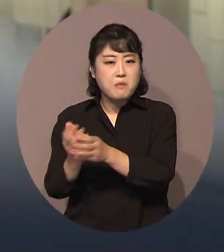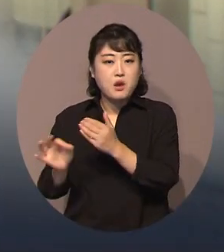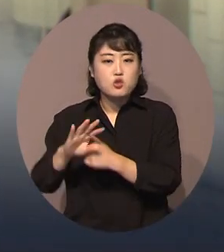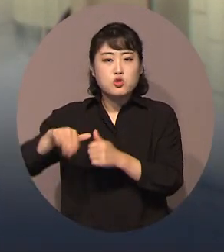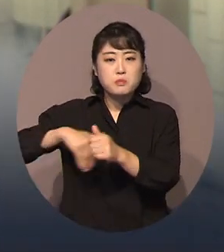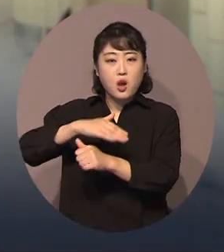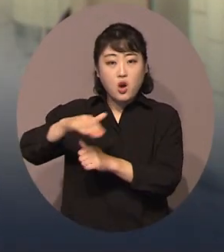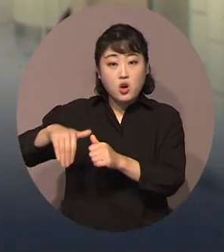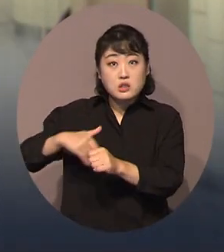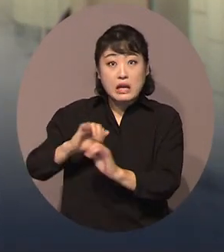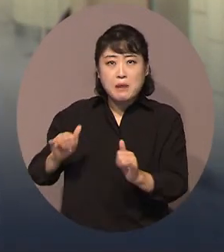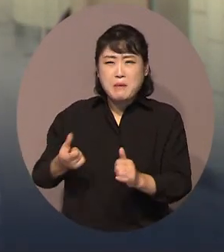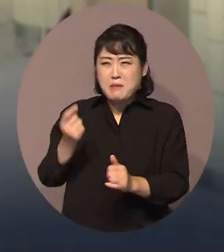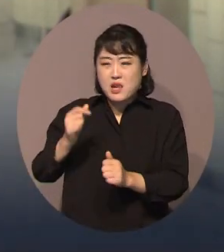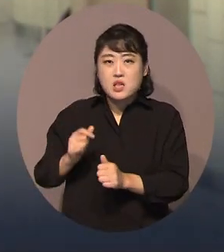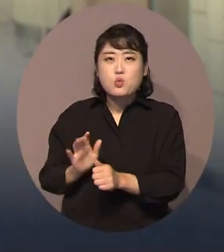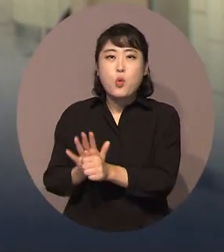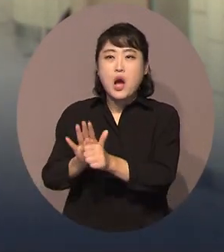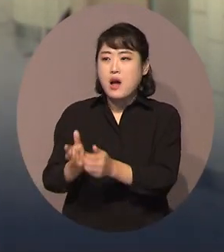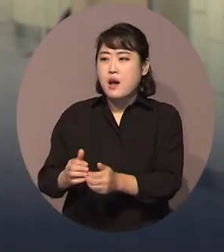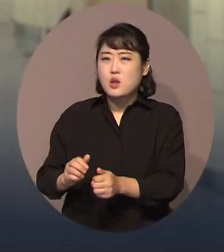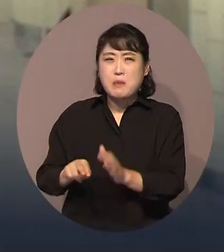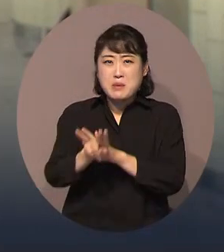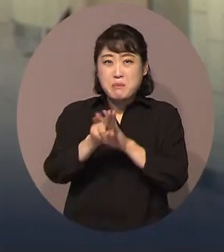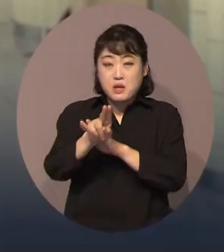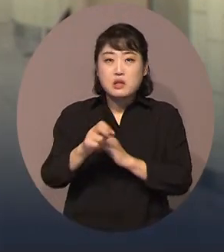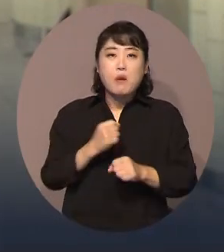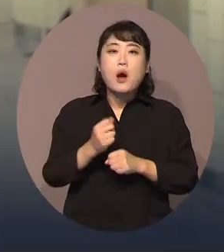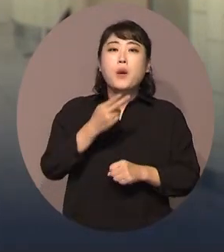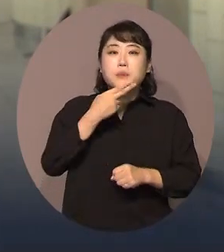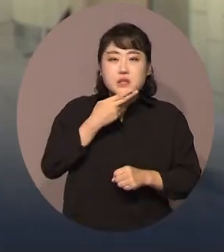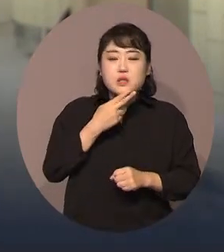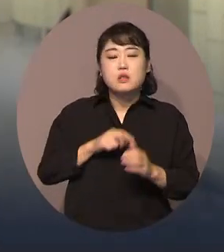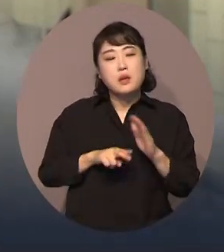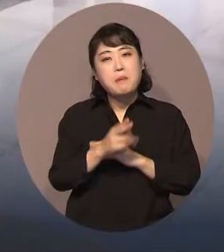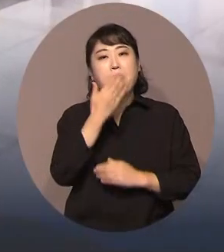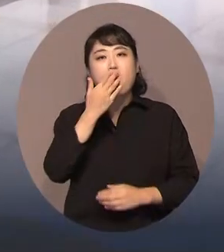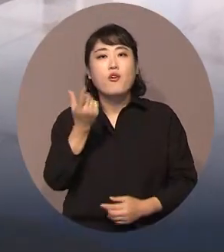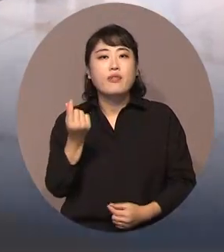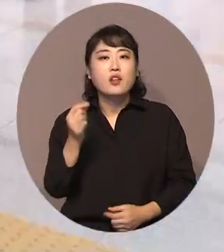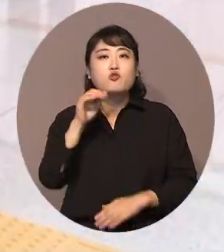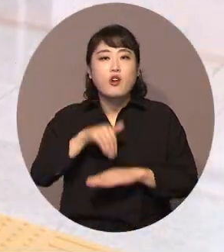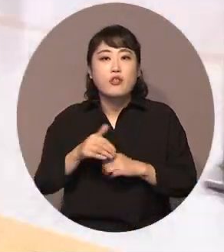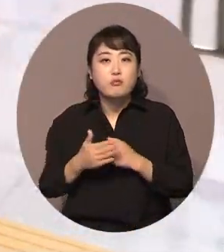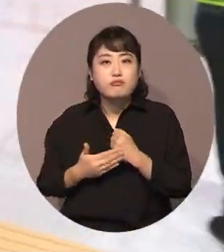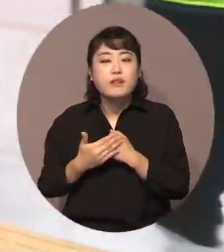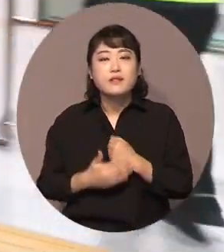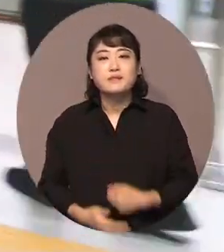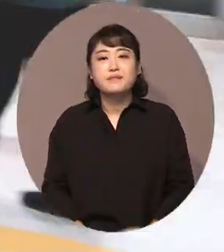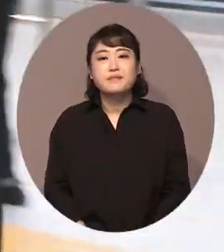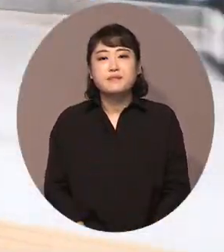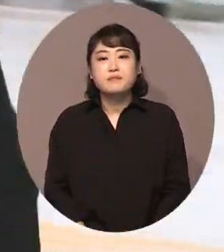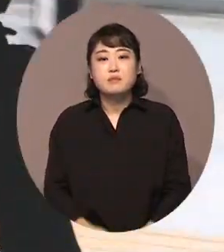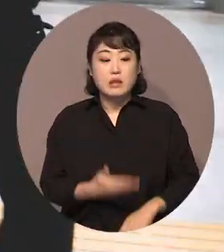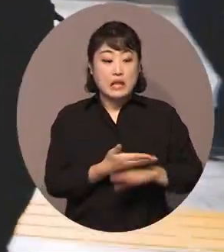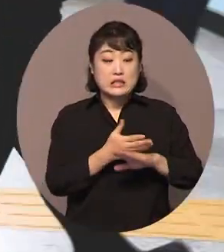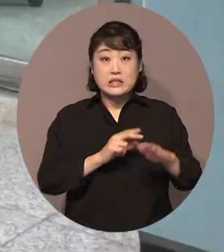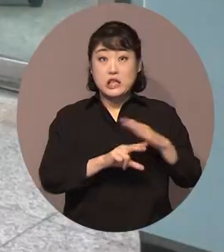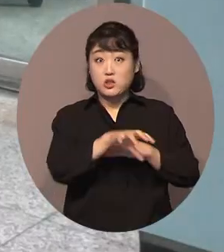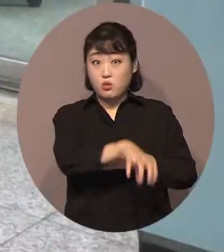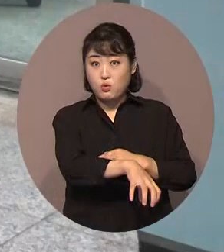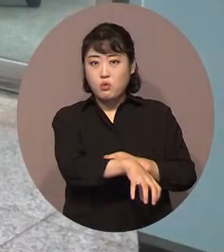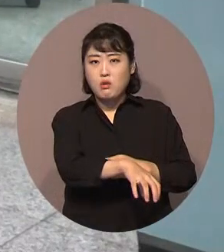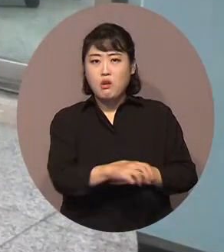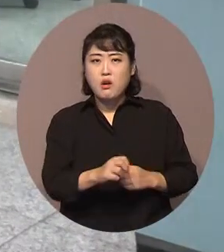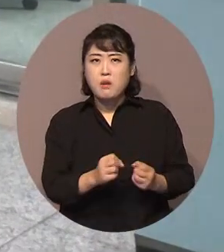안 나가라고 도와드리고 저도 이런 거에 당황하지 않고 신속하게 대피할 수 있을 것 같습니다. 또 다른 도시철도 역사에서는